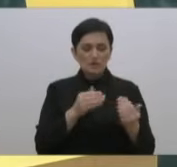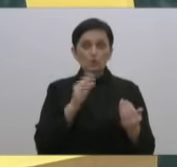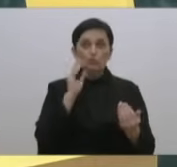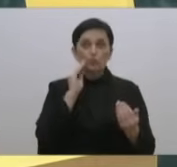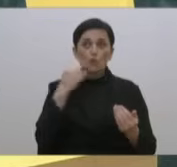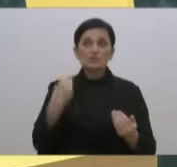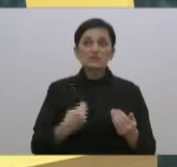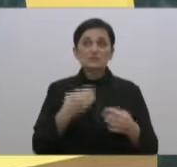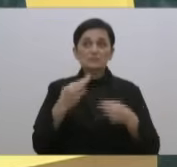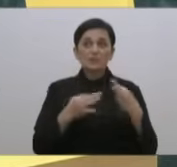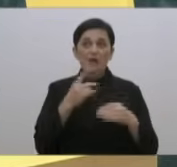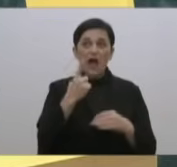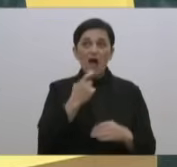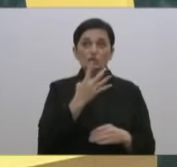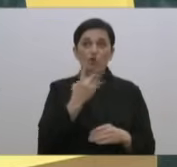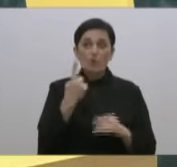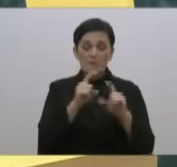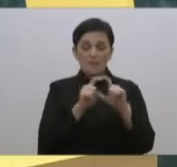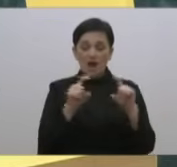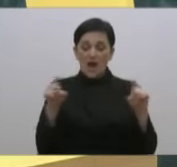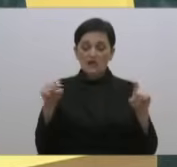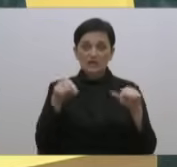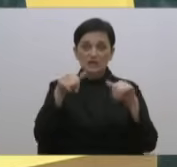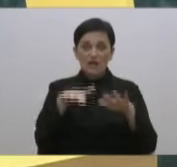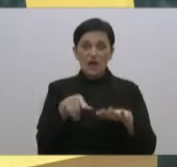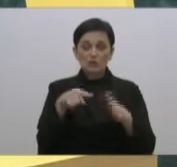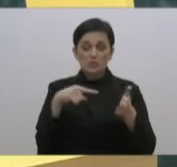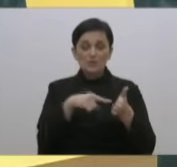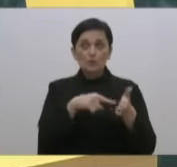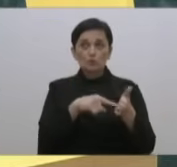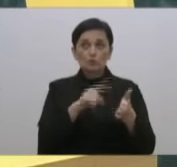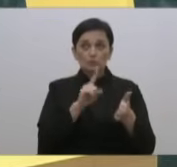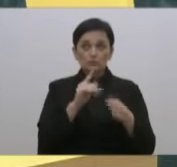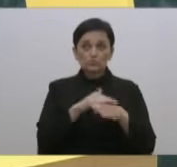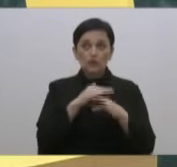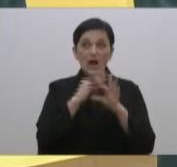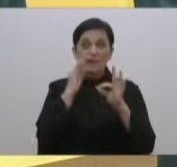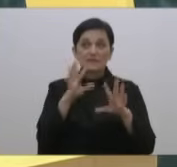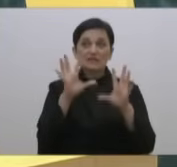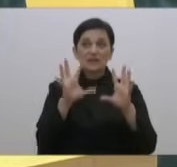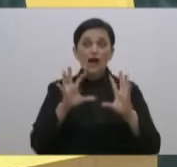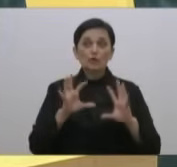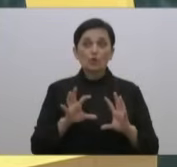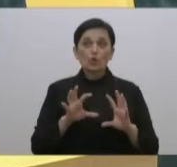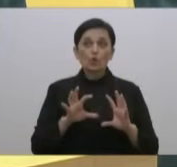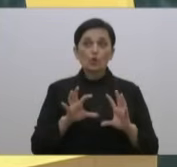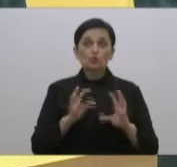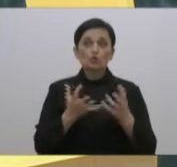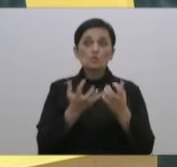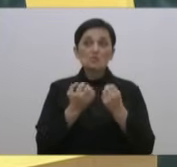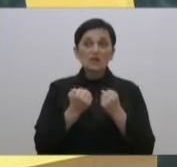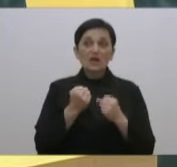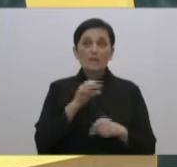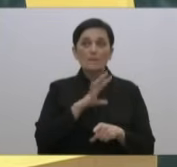მაშინ როდესაც სტრასბურგის სასამართლო 151 პარაგრაფში ამავე გადაწყვეტილებაში მიუთითებს, რომ ამნისტიის კანონი